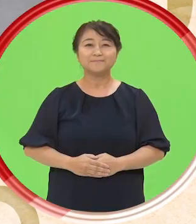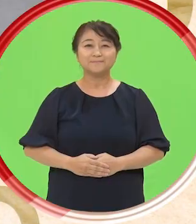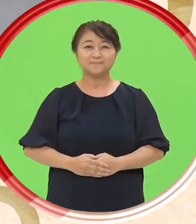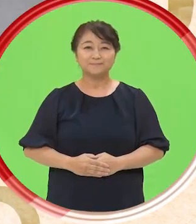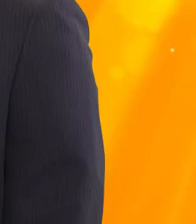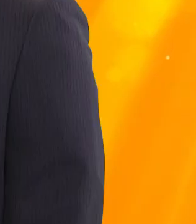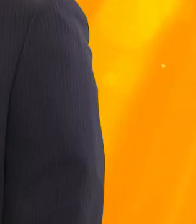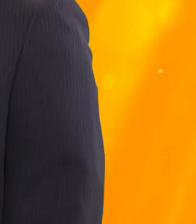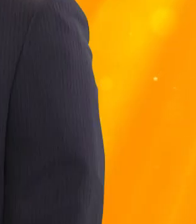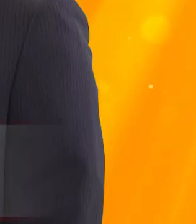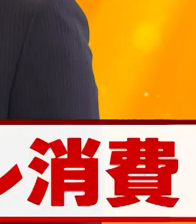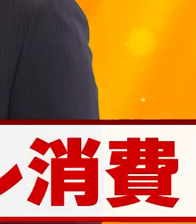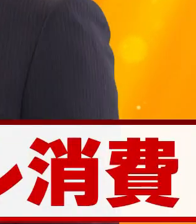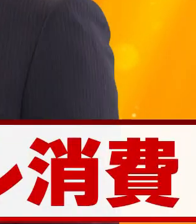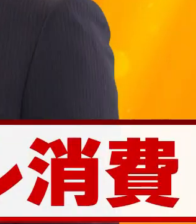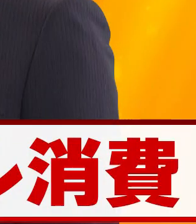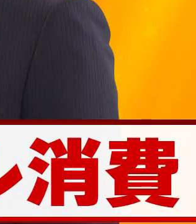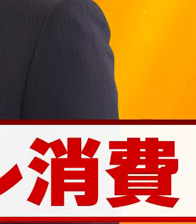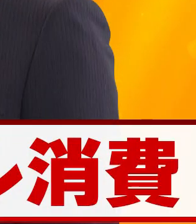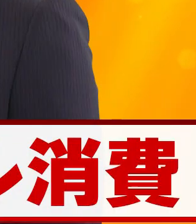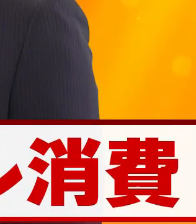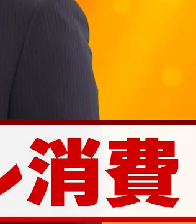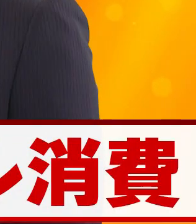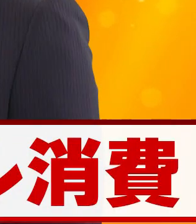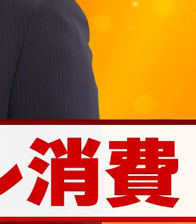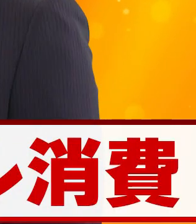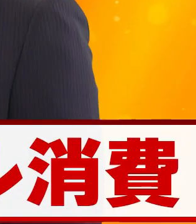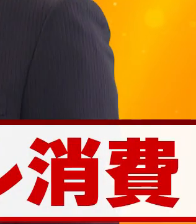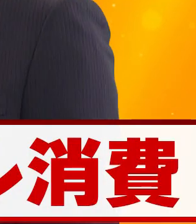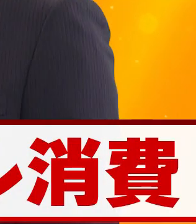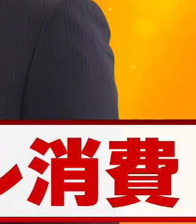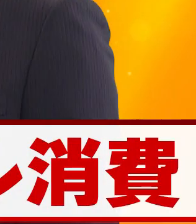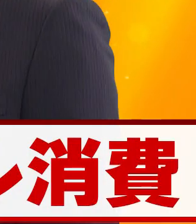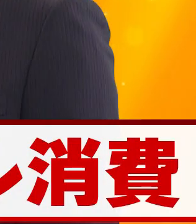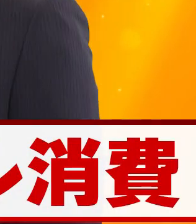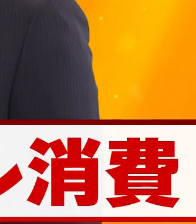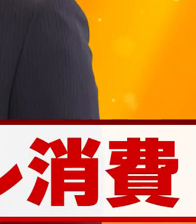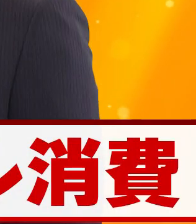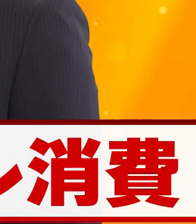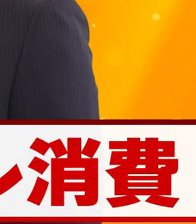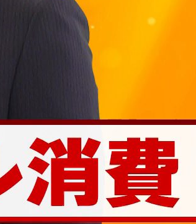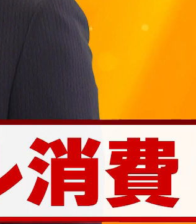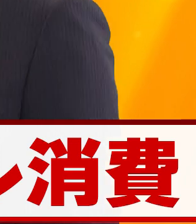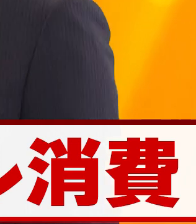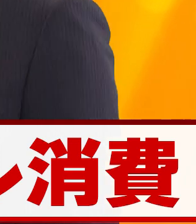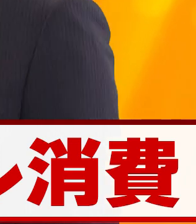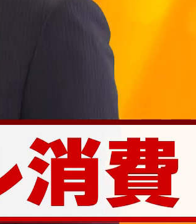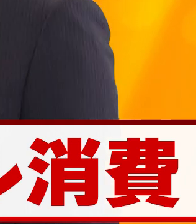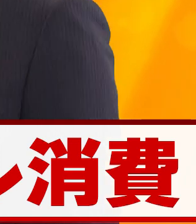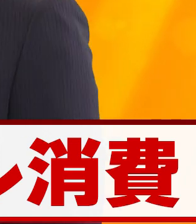ね。ここをカメラで撮影するとおみくじが引けますよ。何が出